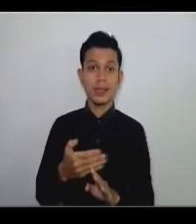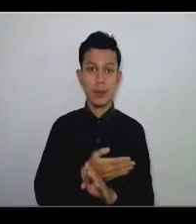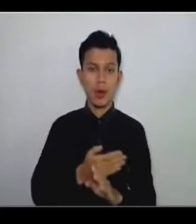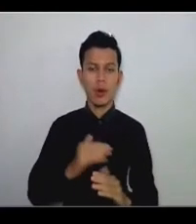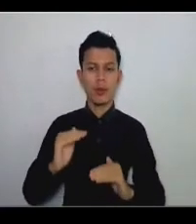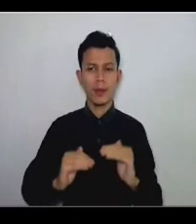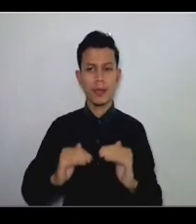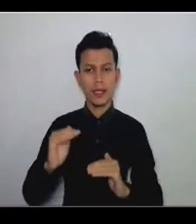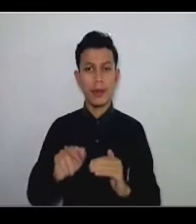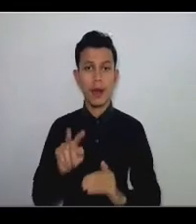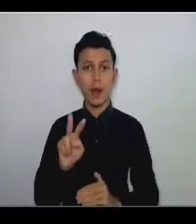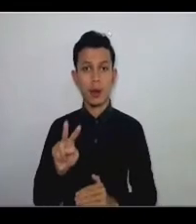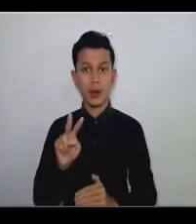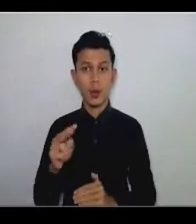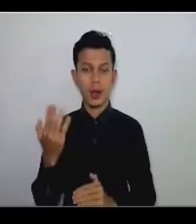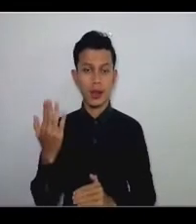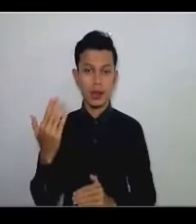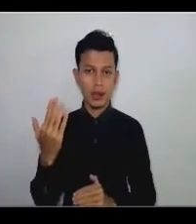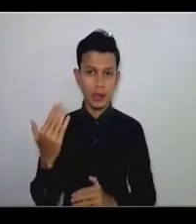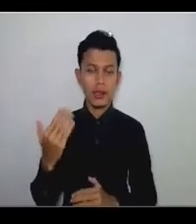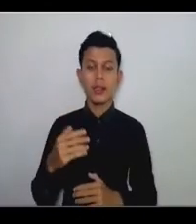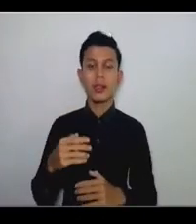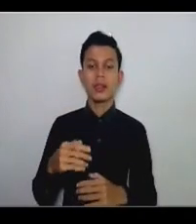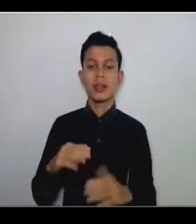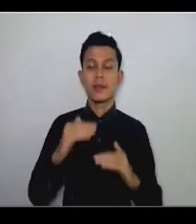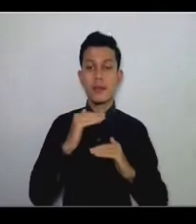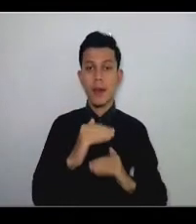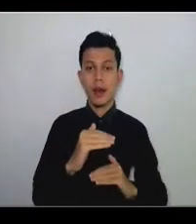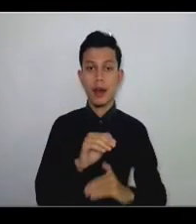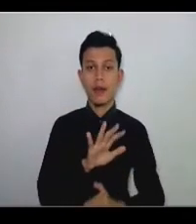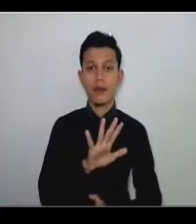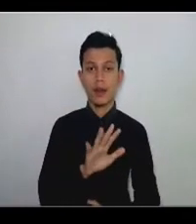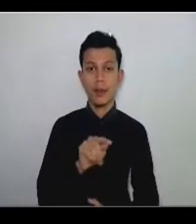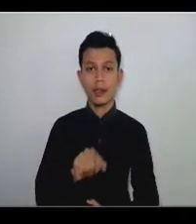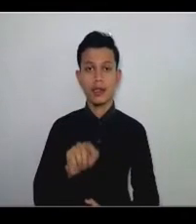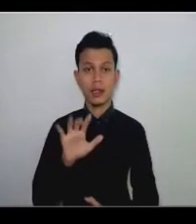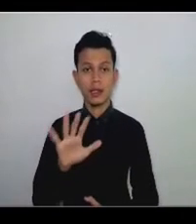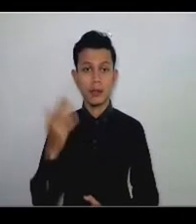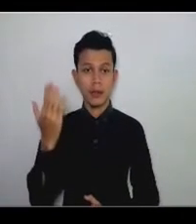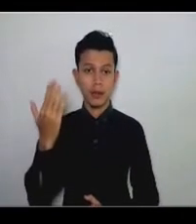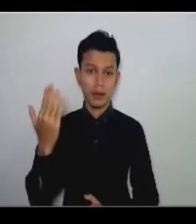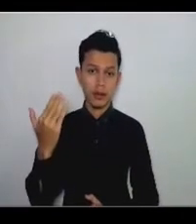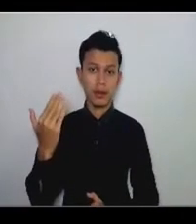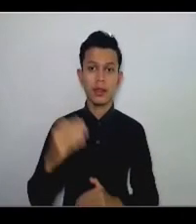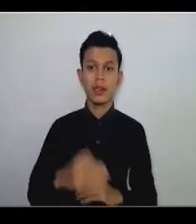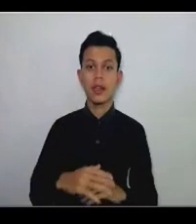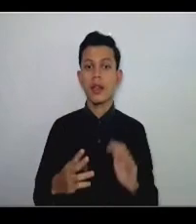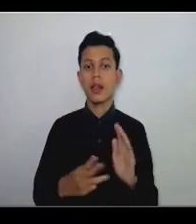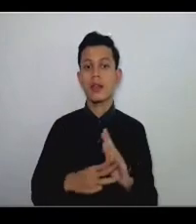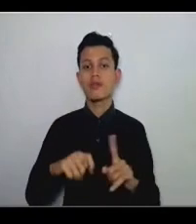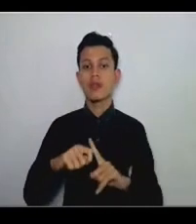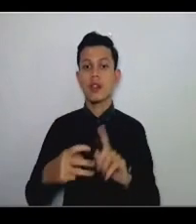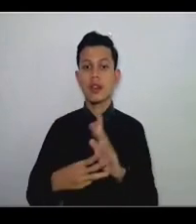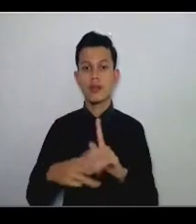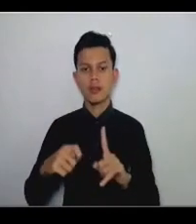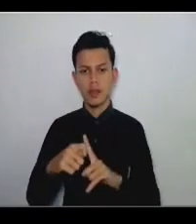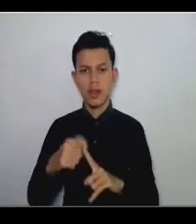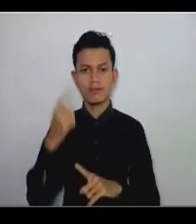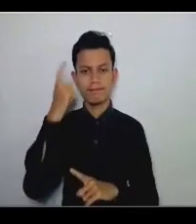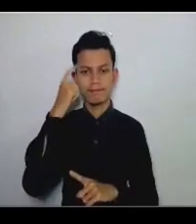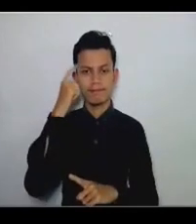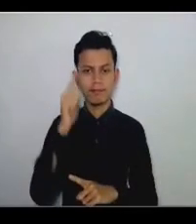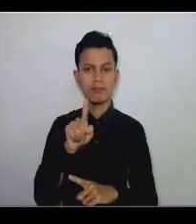kedua hal sebagaimana diuraikan pada paragraf 5.5 di atas majelis kehormatan memandang perlu untuk